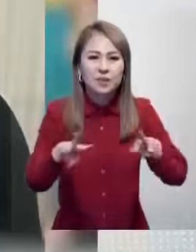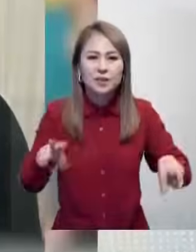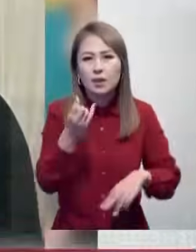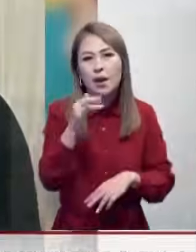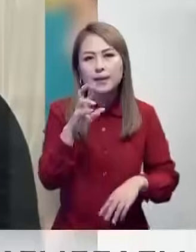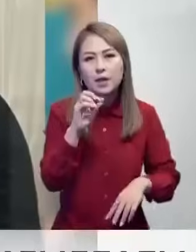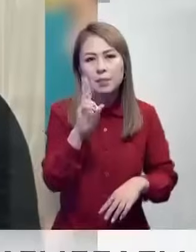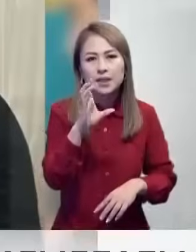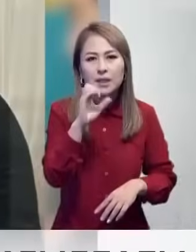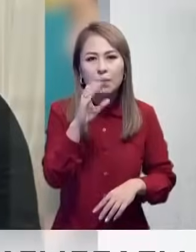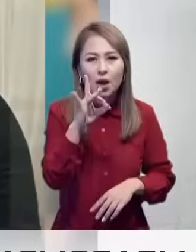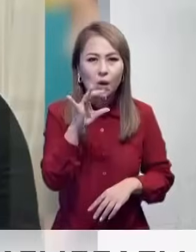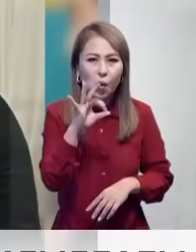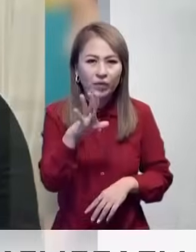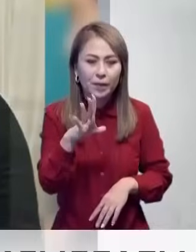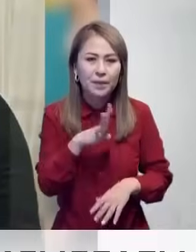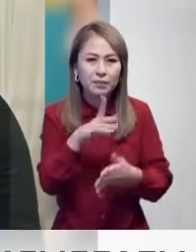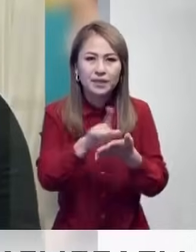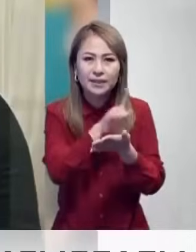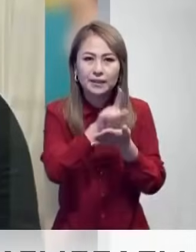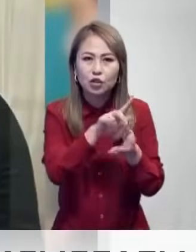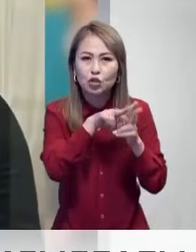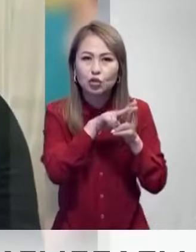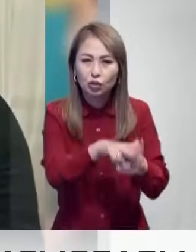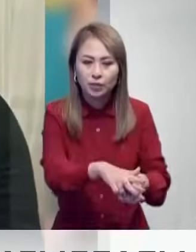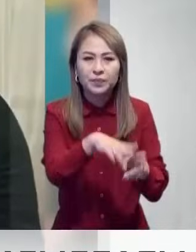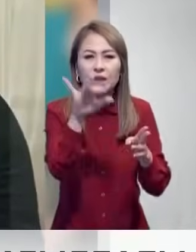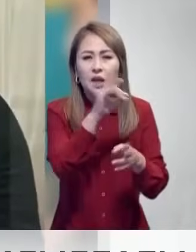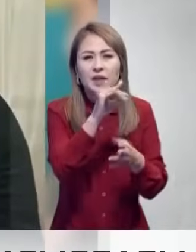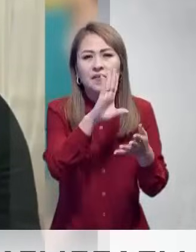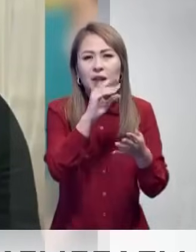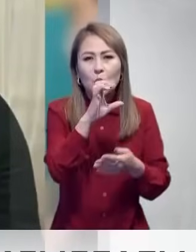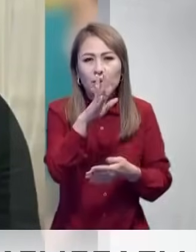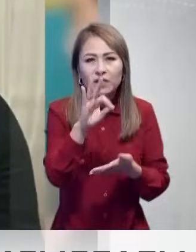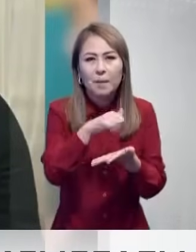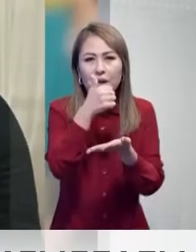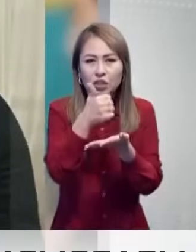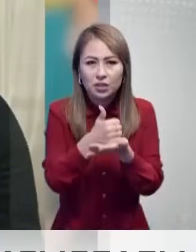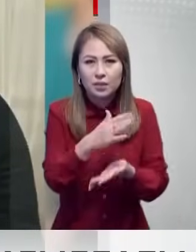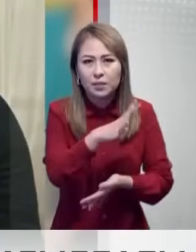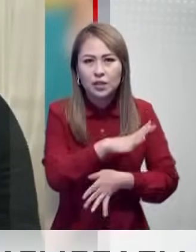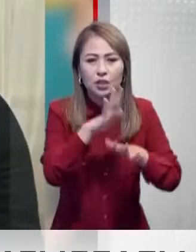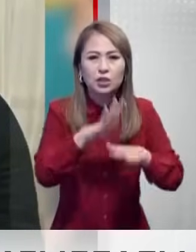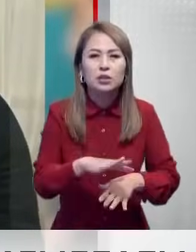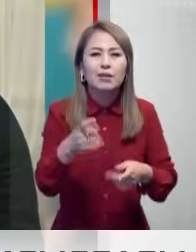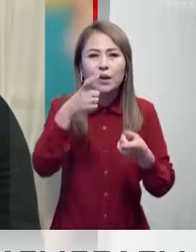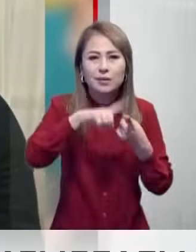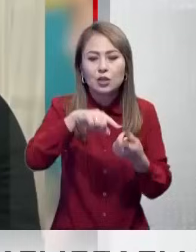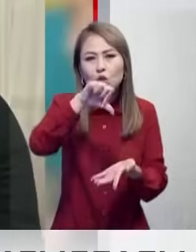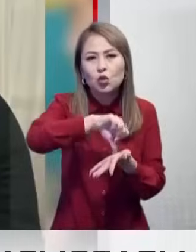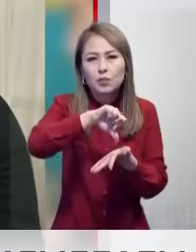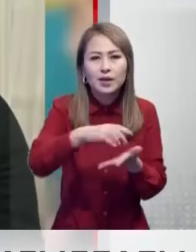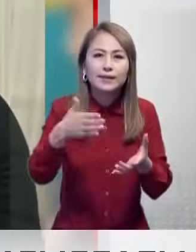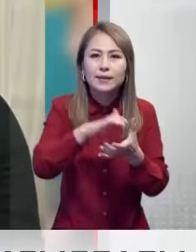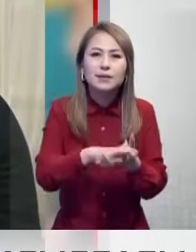шаруашылығы министрі Айдарбек Сапаровқа осындай міндет жүктеді. Қабылдауда ведомство басшысы саланы одан әрі жетілдіруге қатысты жоспарын